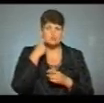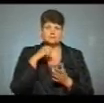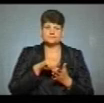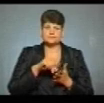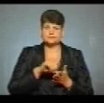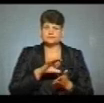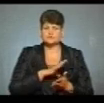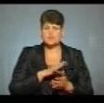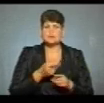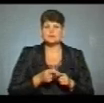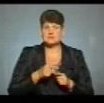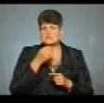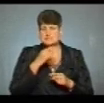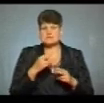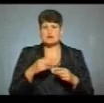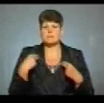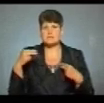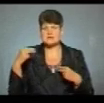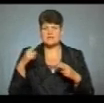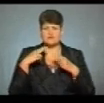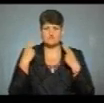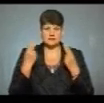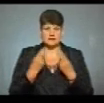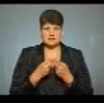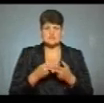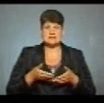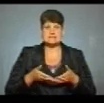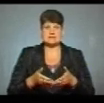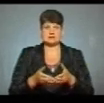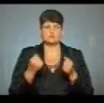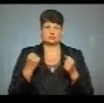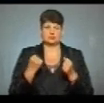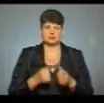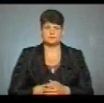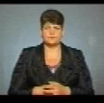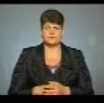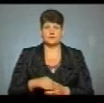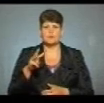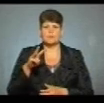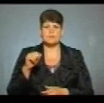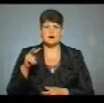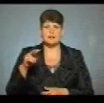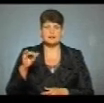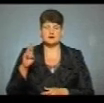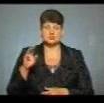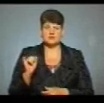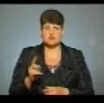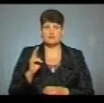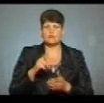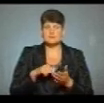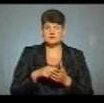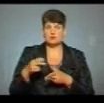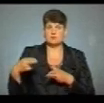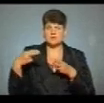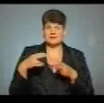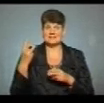повідомив президент Федерації санного спорту України Анатолій Малищак. До міста змагань прибуло